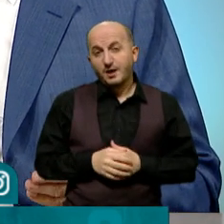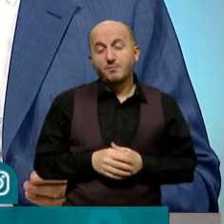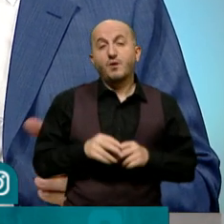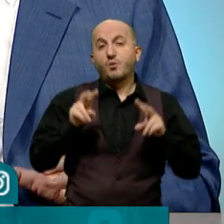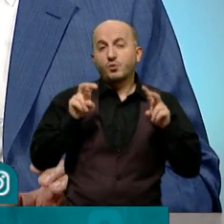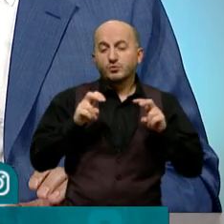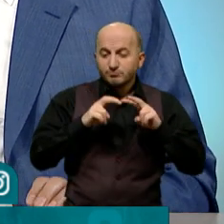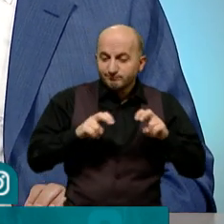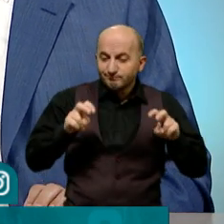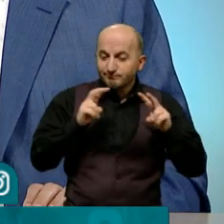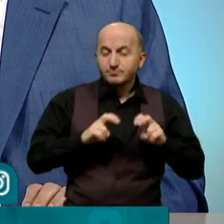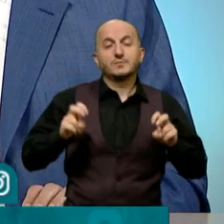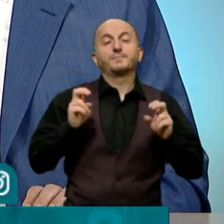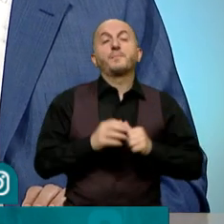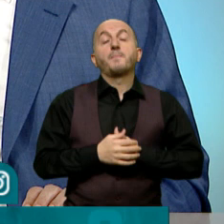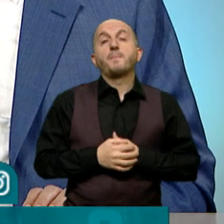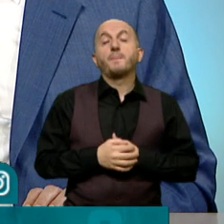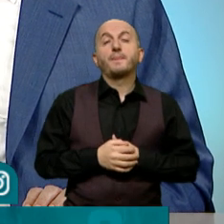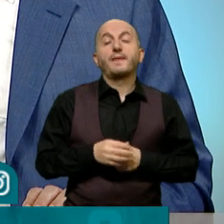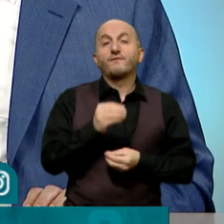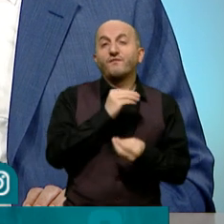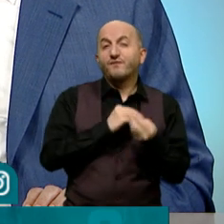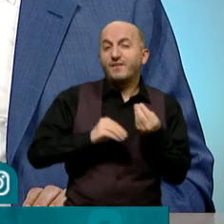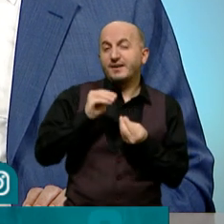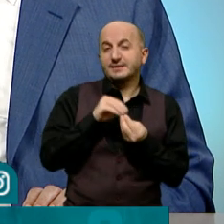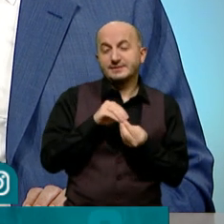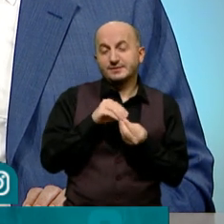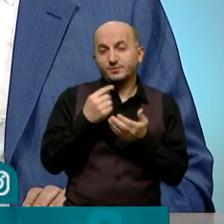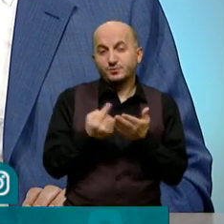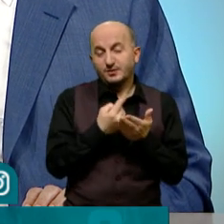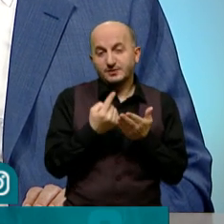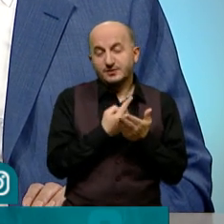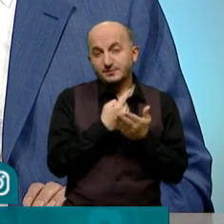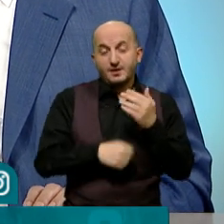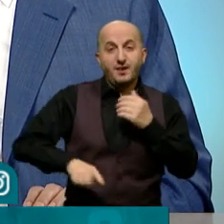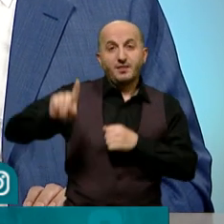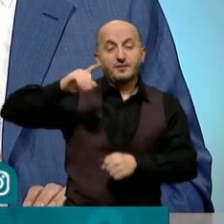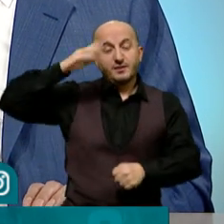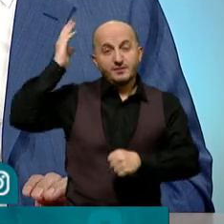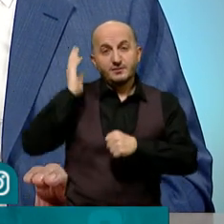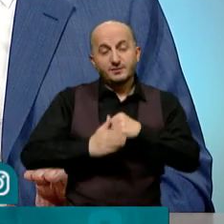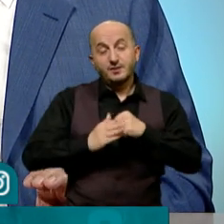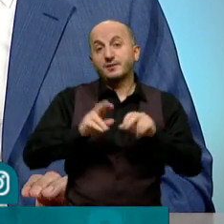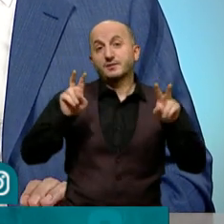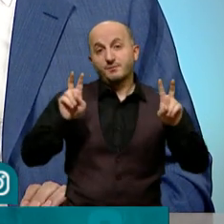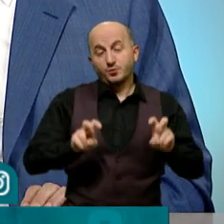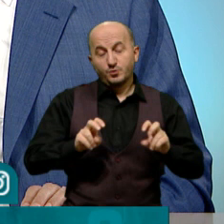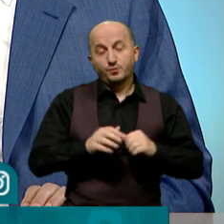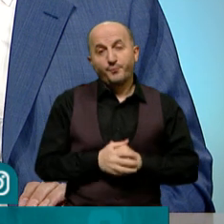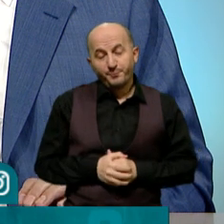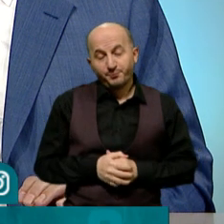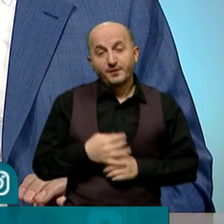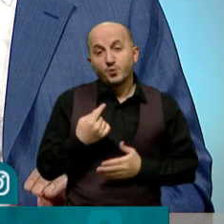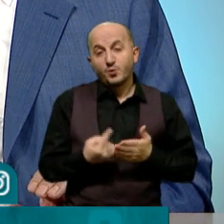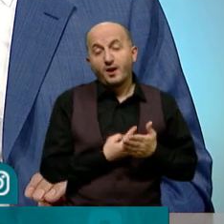edelim isterseniz. Buyurun hocam. Yani şimdi faiz, Kur'an-ı Kerim'de Cenab-ı Hakk'ın yasakladığı bir mesele. Yani